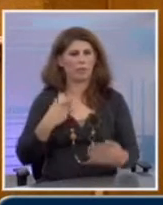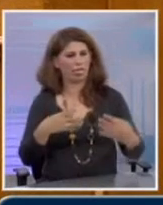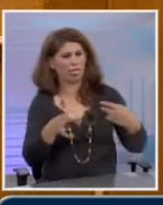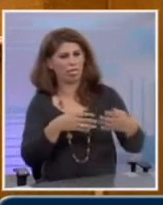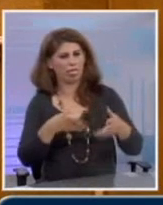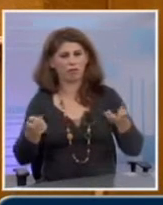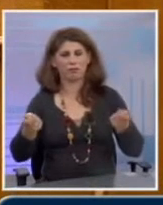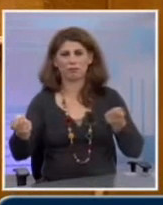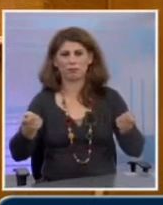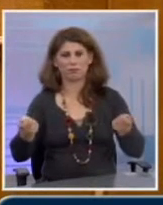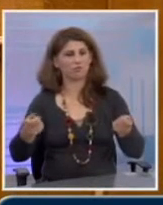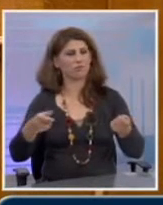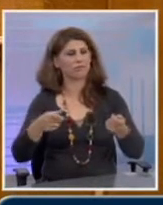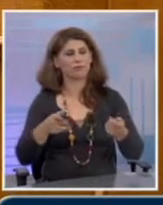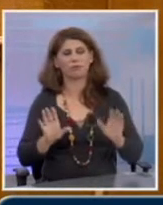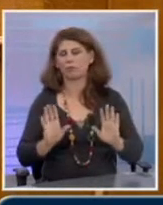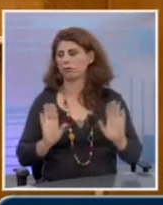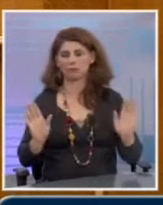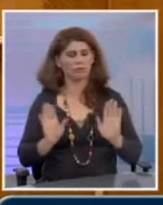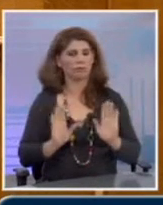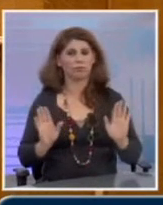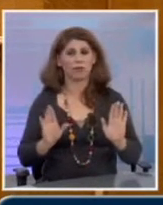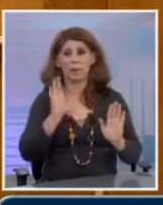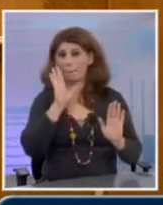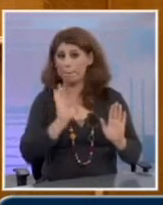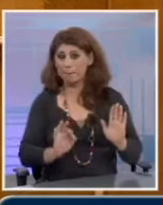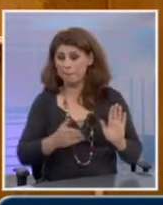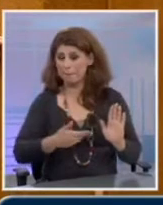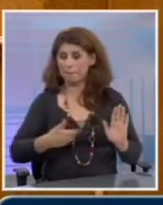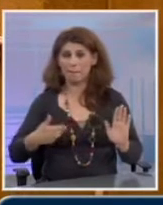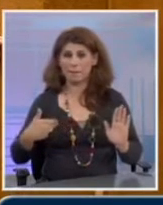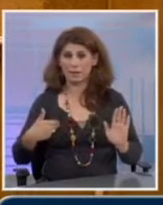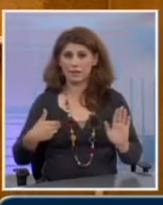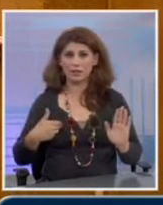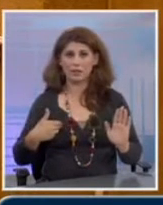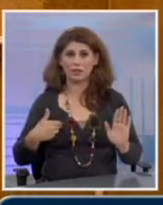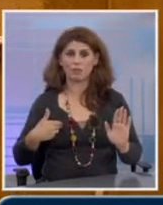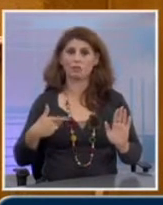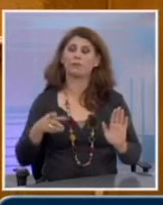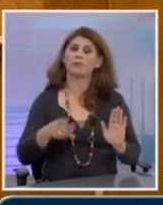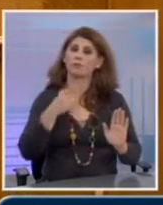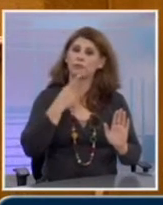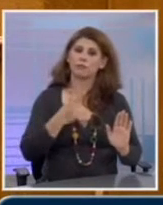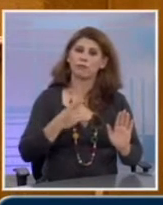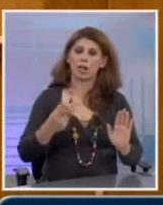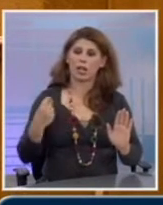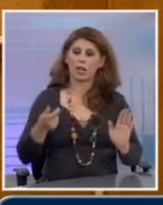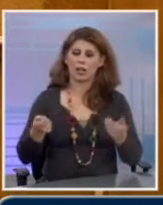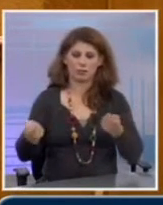δημαγωγία. Τη στιγμή που πραγματικά είναι ο ορισμός του λαϊκισμού και της